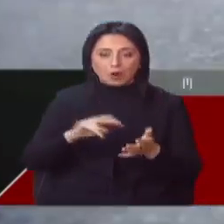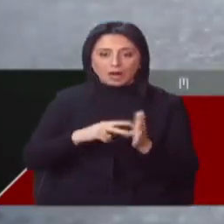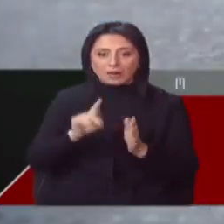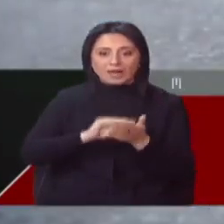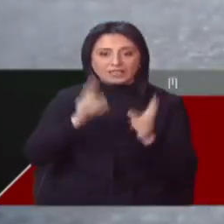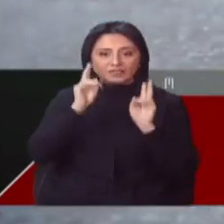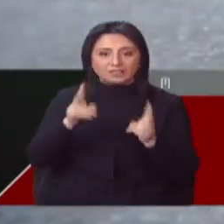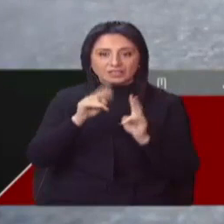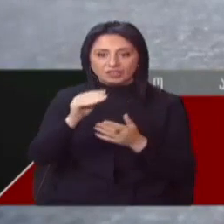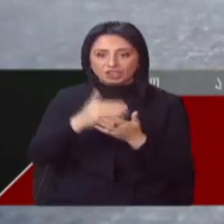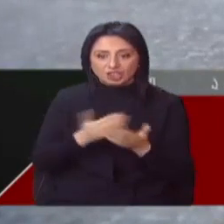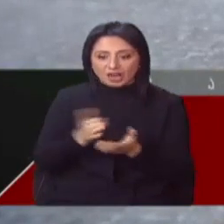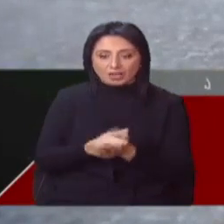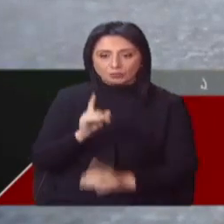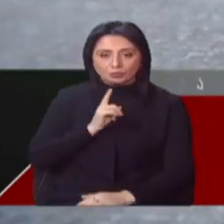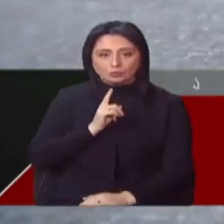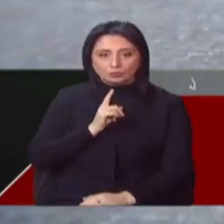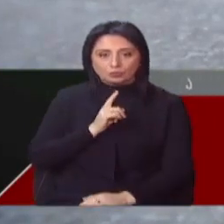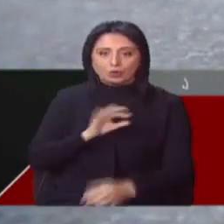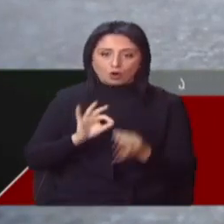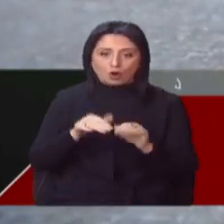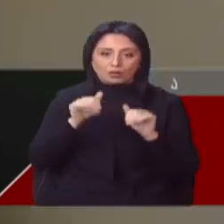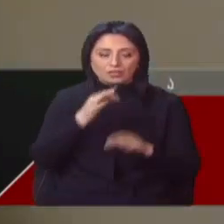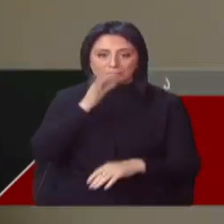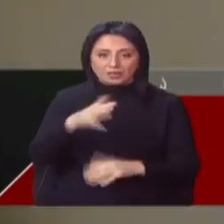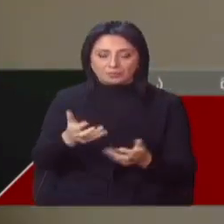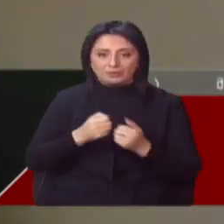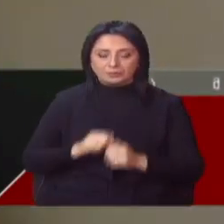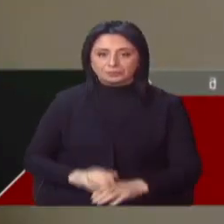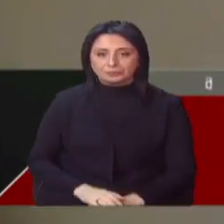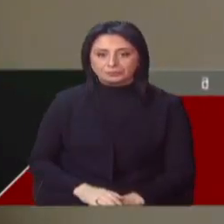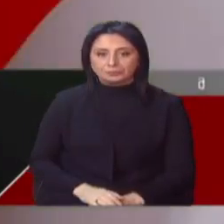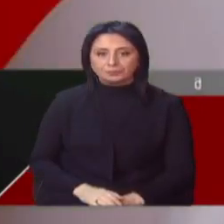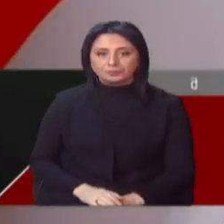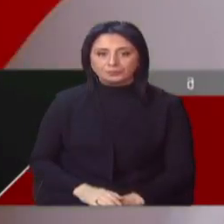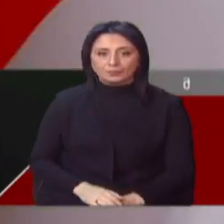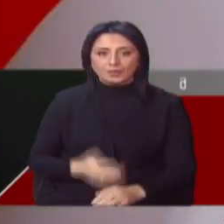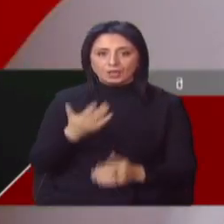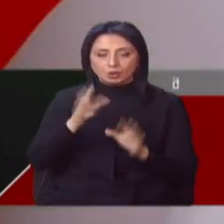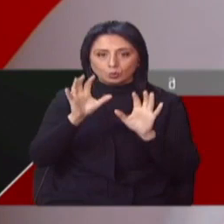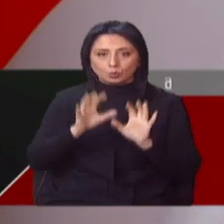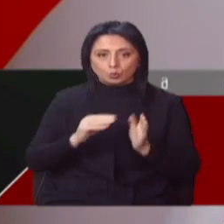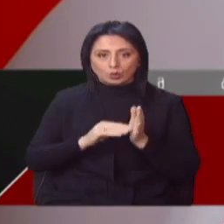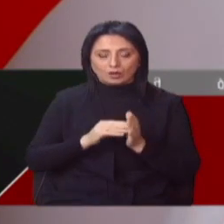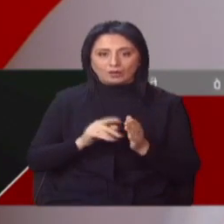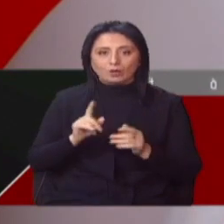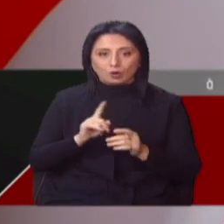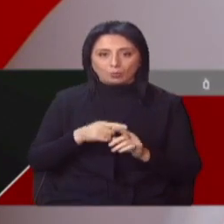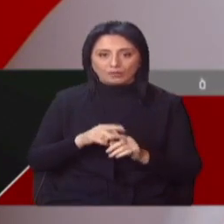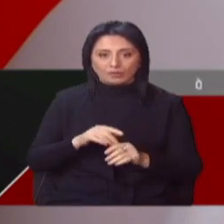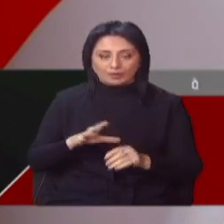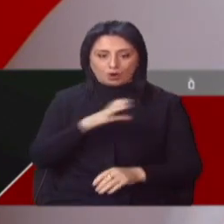გეგმაში რა წერია და შინაარსის გაცნობის შემდეგ მიიღებენ კონკრეტულ გადაწყვეტილებებს. Tu cartulii trebuie să aghi arăți rom